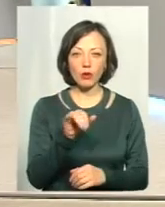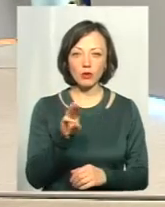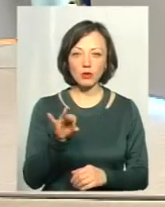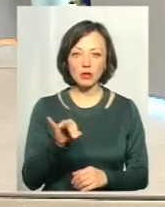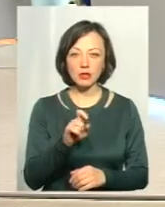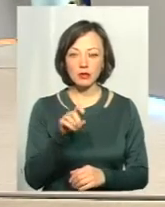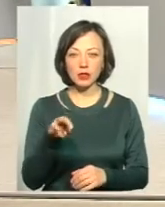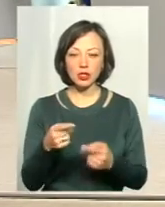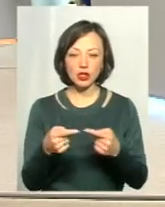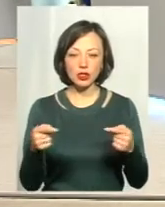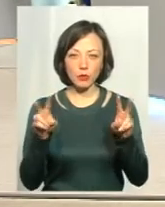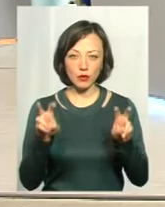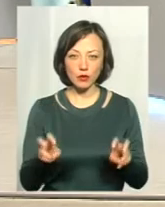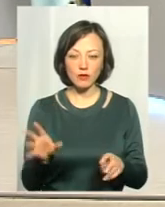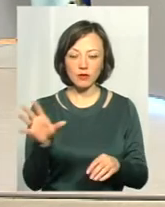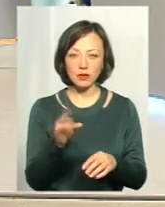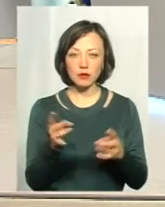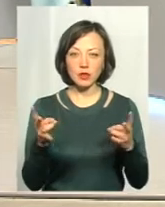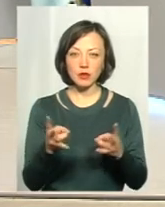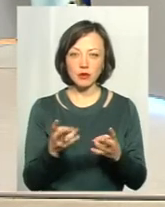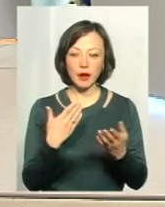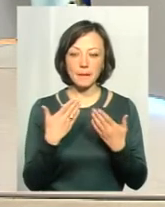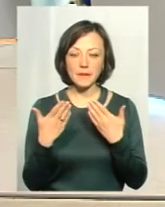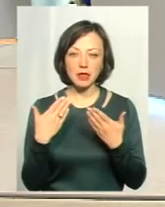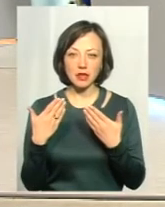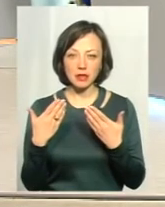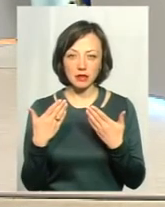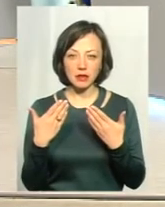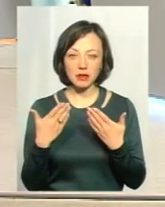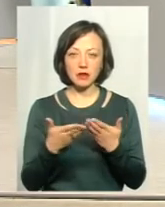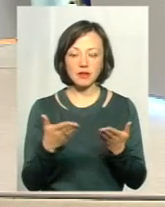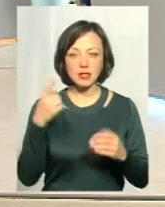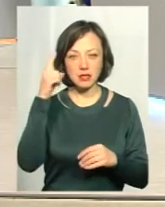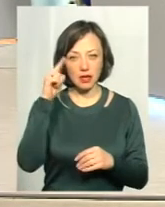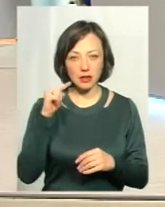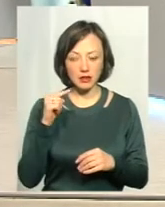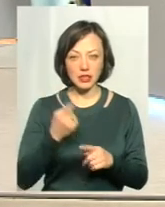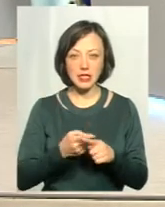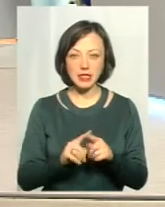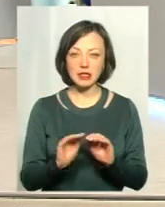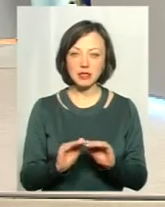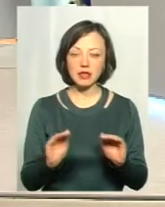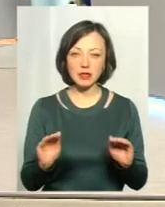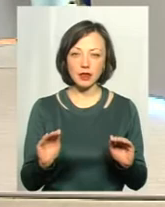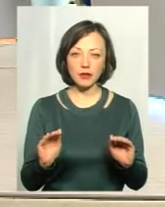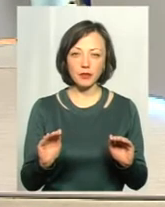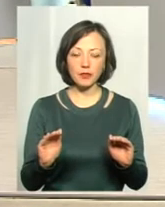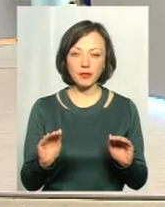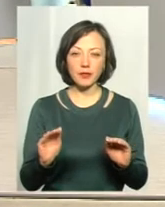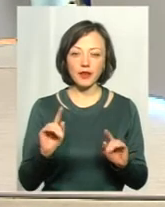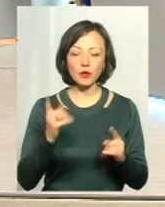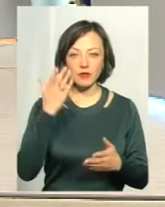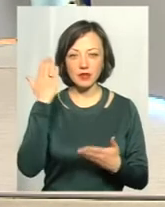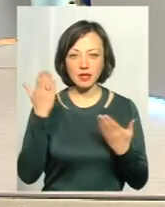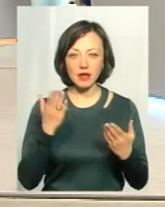іншими нозологіями, до всіх потрібен мати підхід. Ви знаєте, що ці дітки, вони дуже